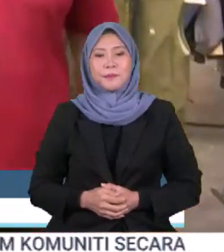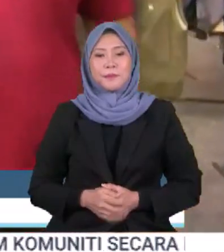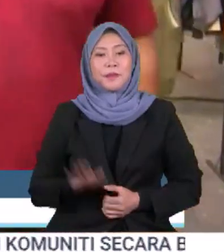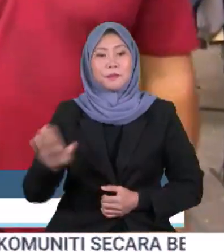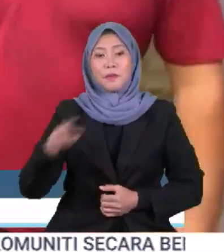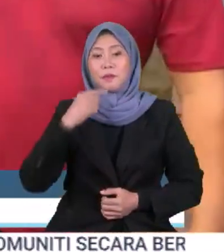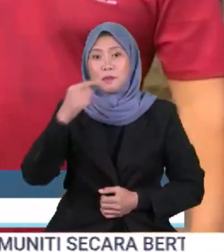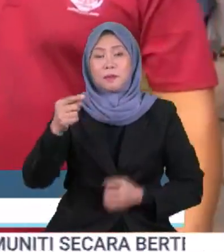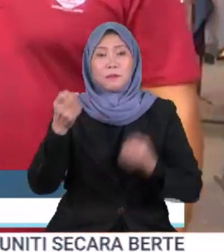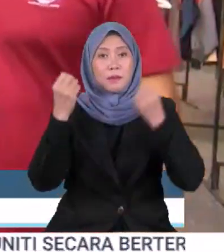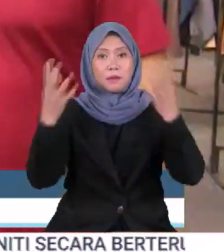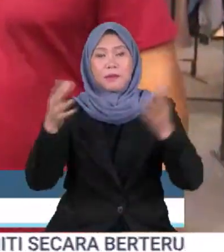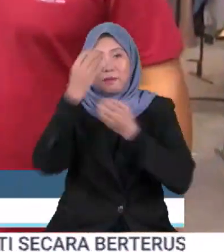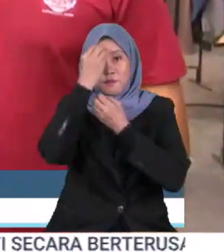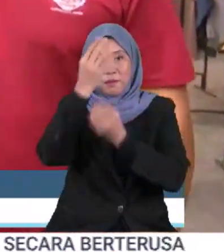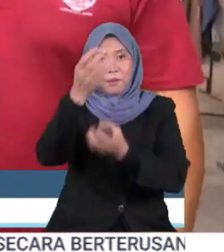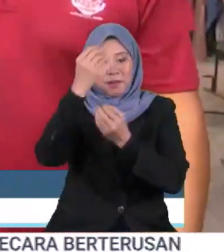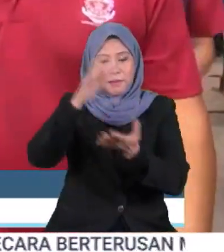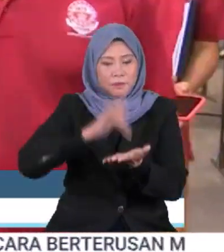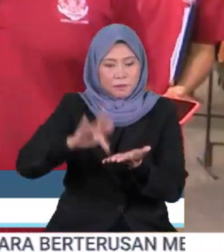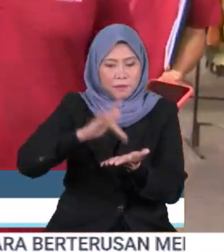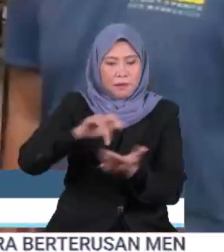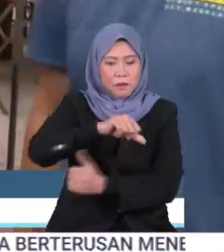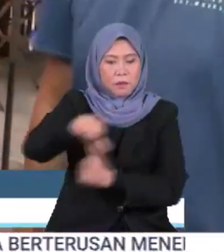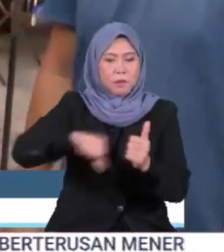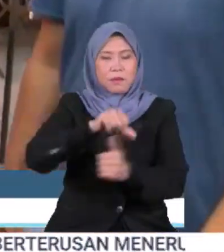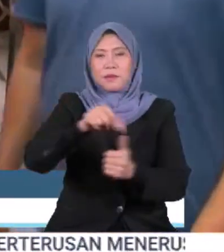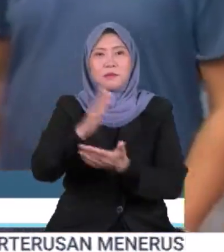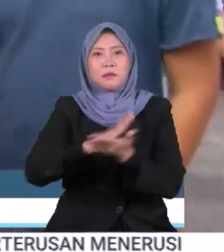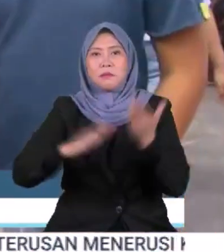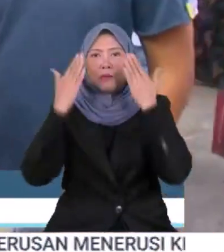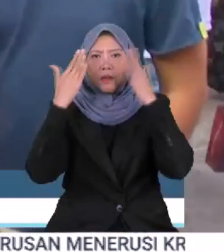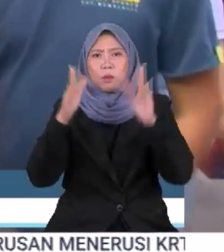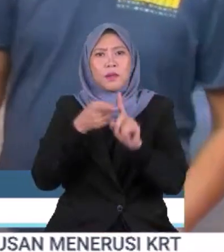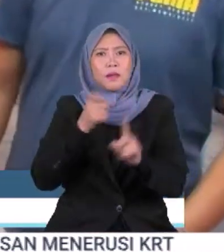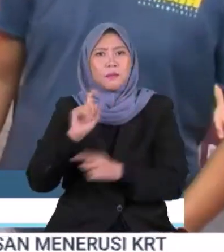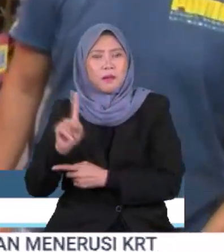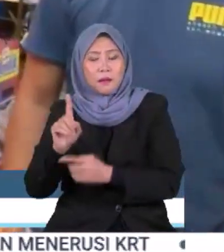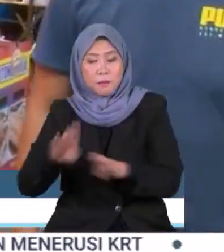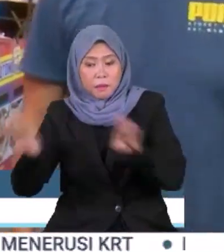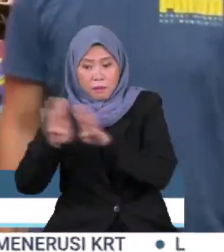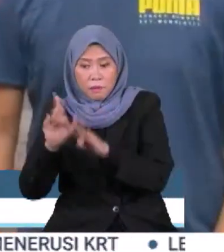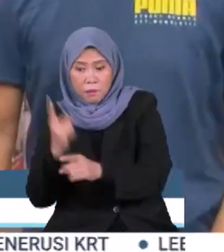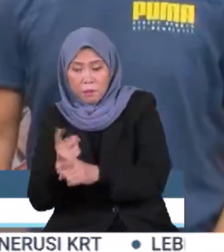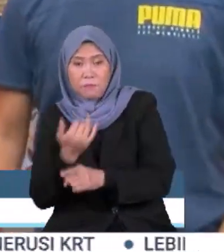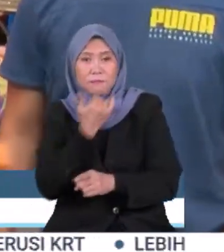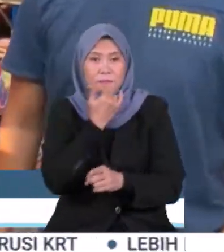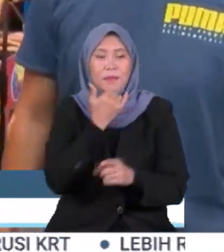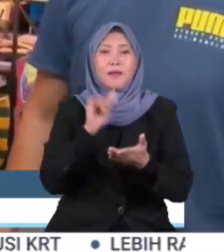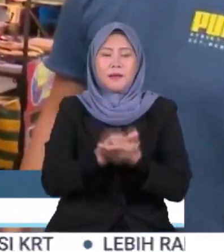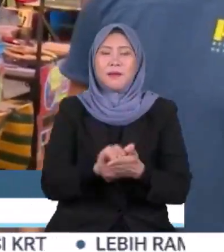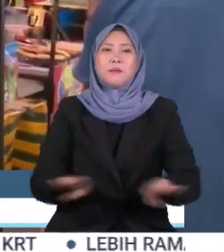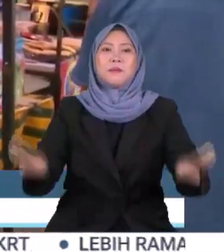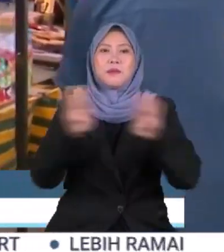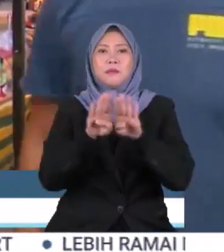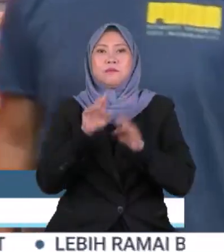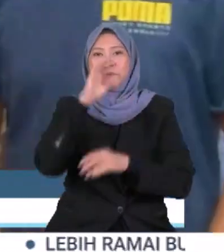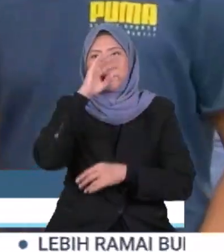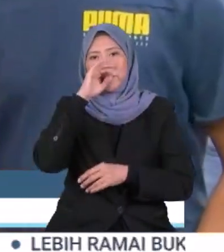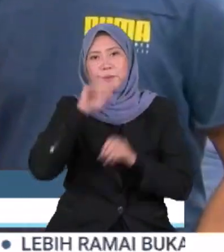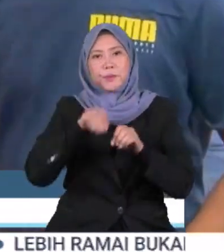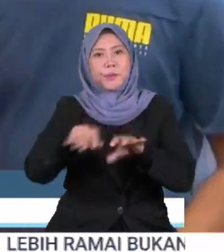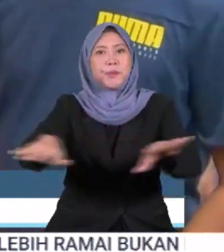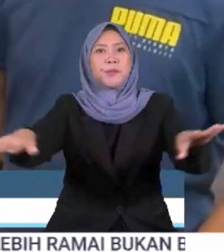Jelas beliau, kebanyakan maklumat di media sosial tidak diketahui sumbernya dan berpotensi menyumbang penularan berita palsu.